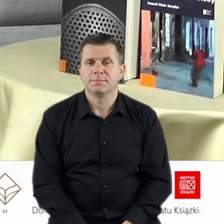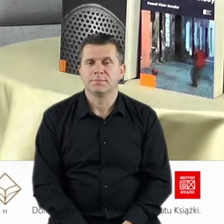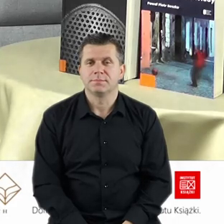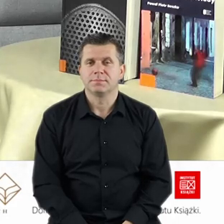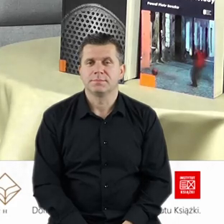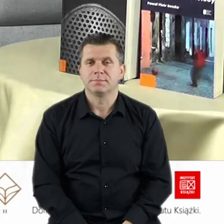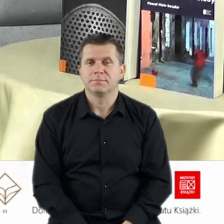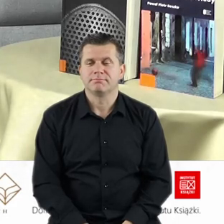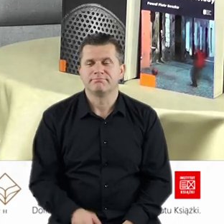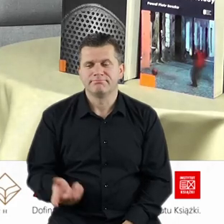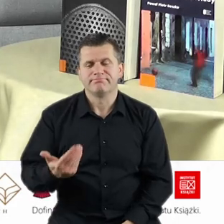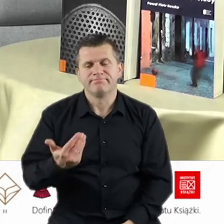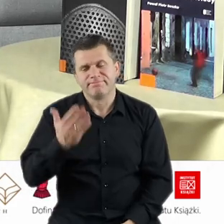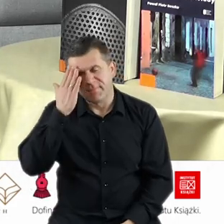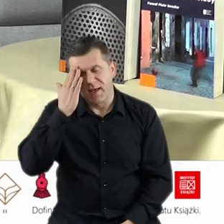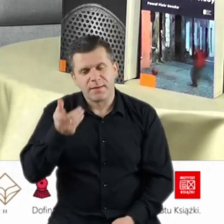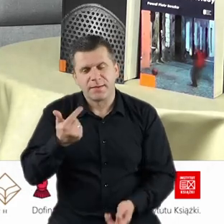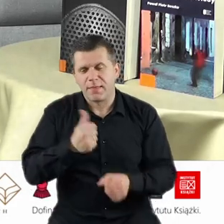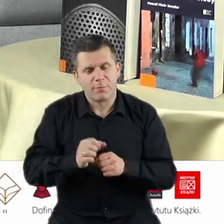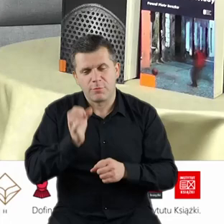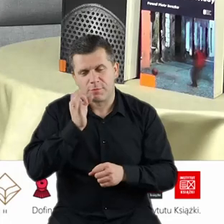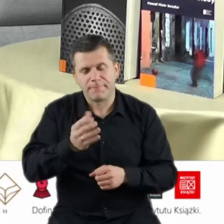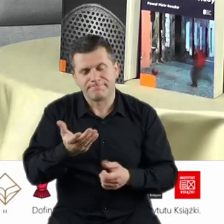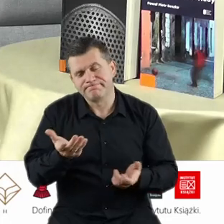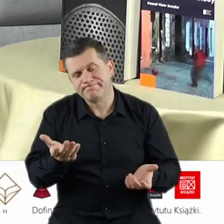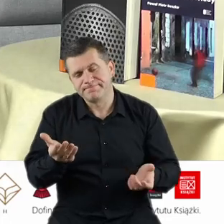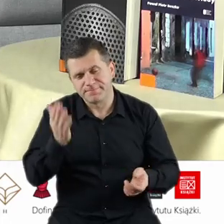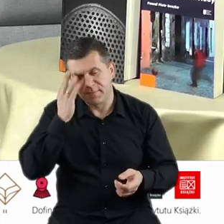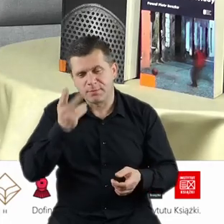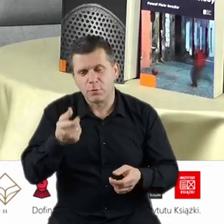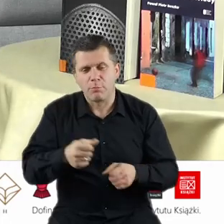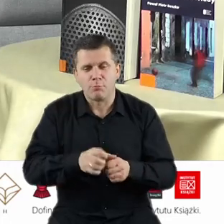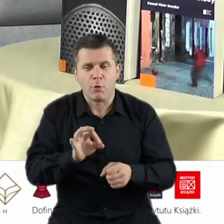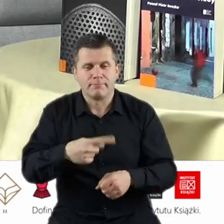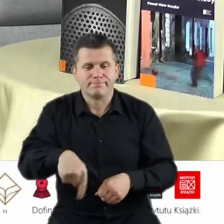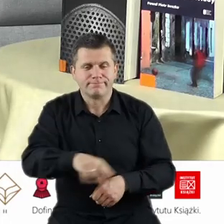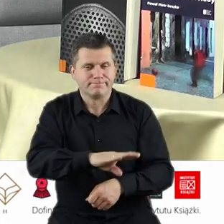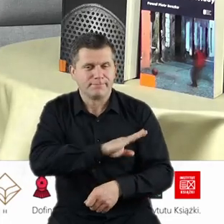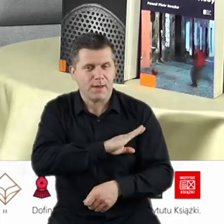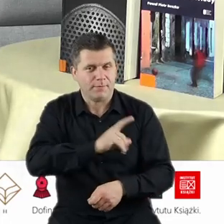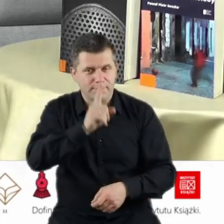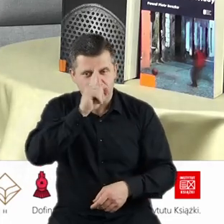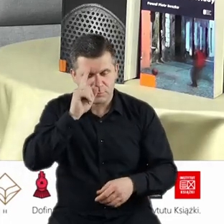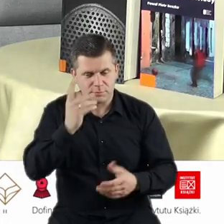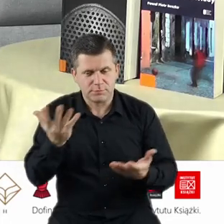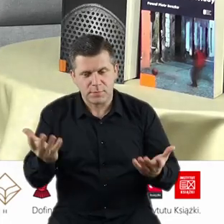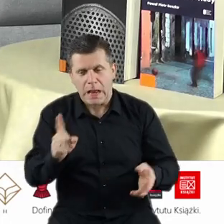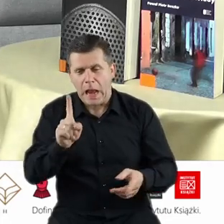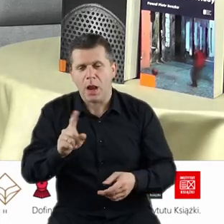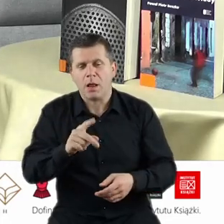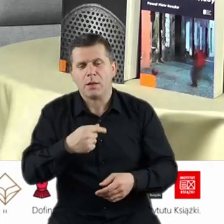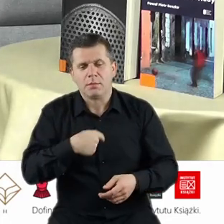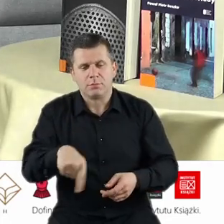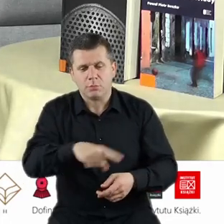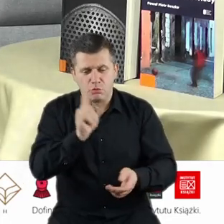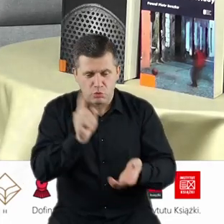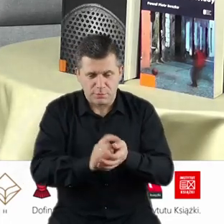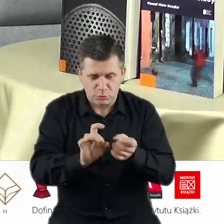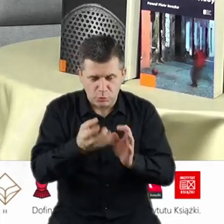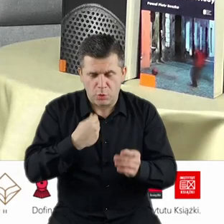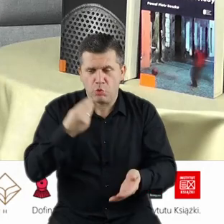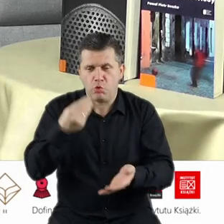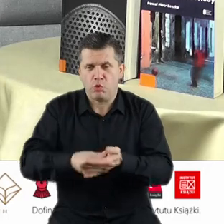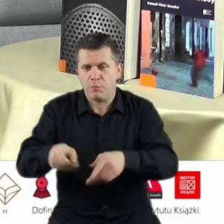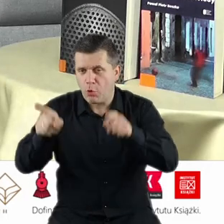Z jednej strony jednak, no, nie było to w porządku, bo martwi ludzie, no ale z drugiej za to, co tam znaleźliśmy,